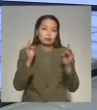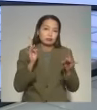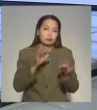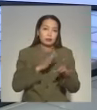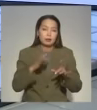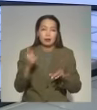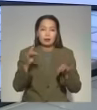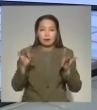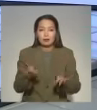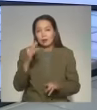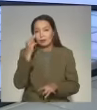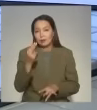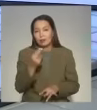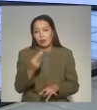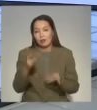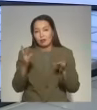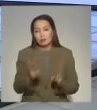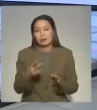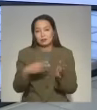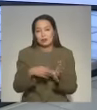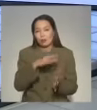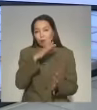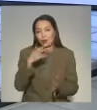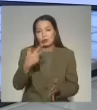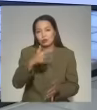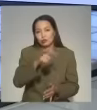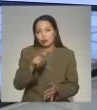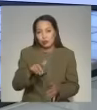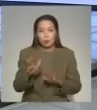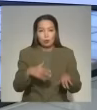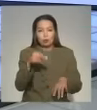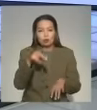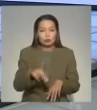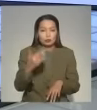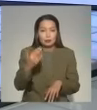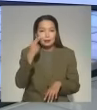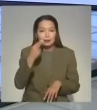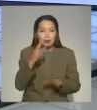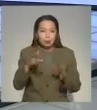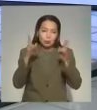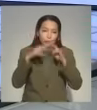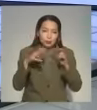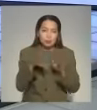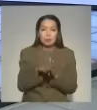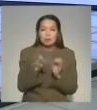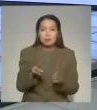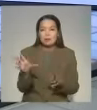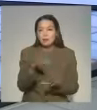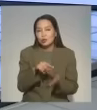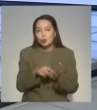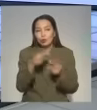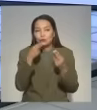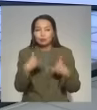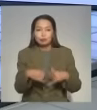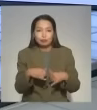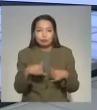ресторанов Китая. Жертвами трагедии стали более 30 человек. После ЧП в Поднебесной проверят на безопасность все точки общепита.